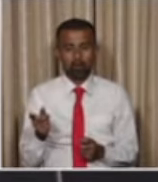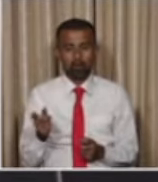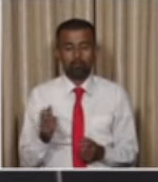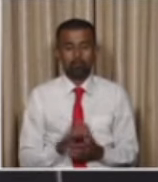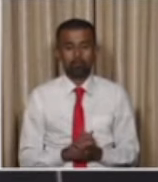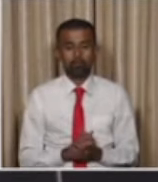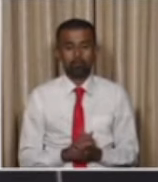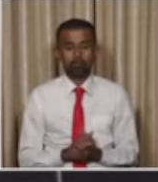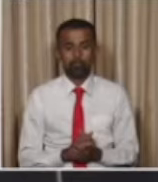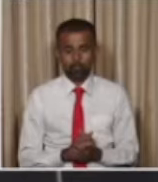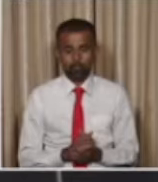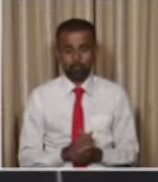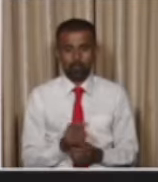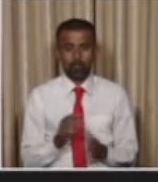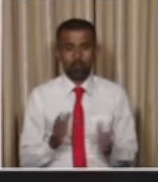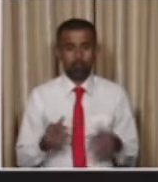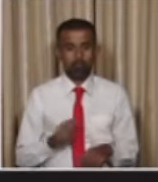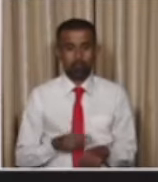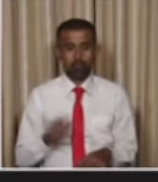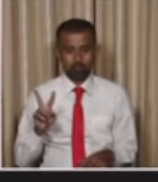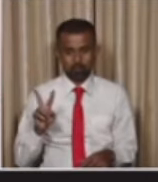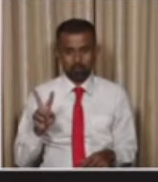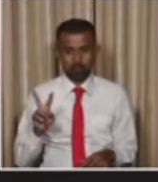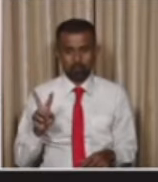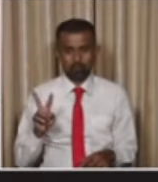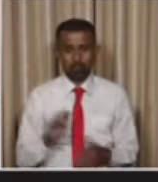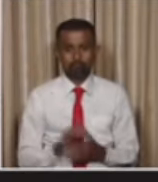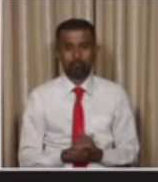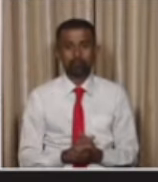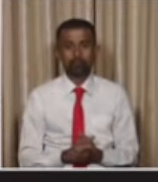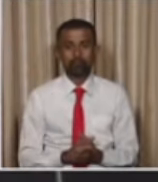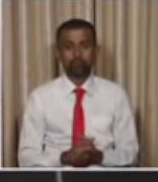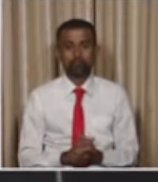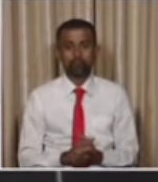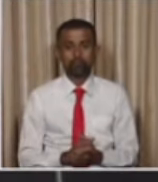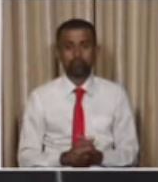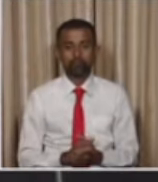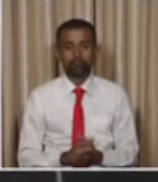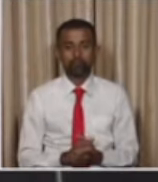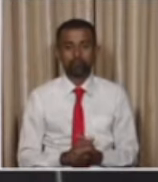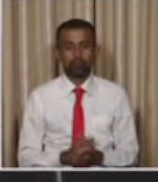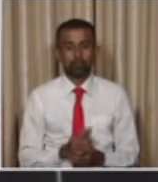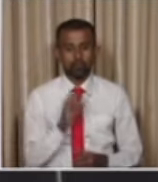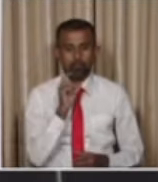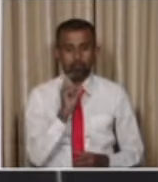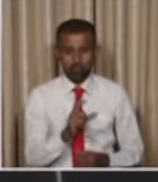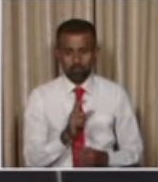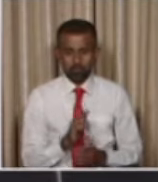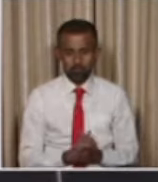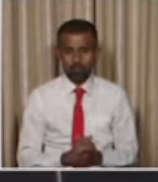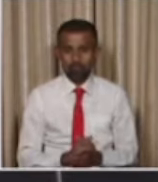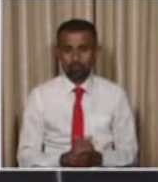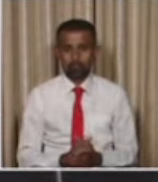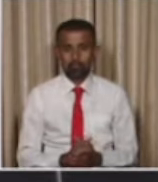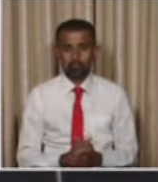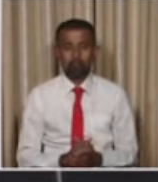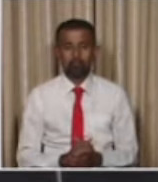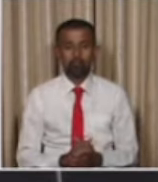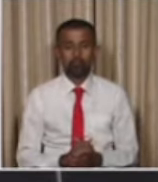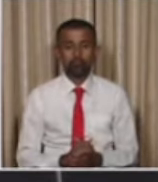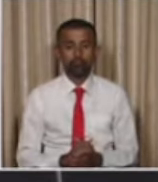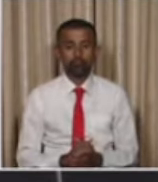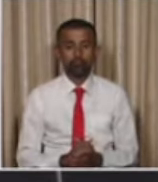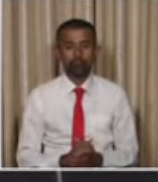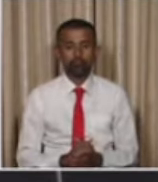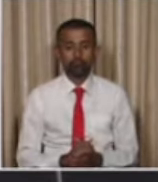මන්ත්‍රීතුමා ඔබතුමාට තව විනාඩි 2ක කාලයක් තියෙනවා. එහෙම තියෙනවා. ඒ විතරක් නෙවෙයි. දැන් බලන්න දැන් the total recurrent